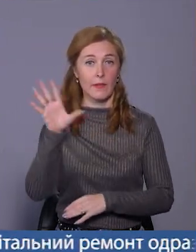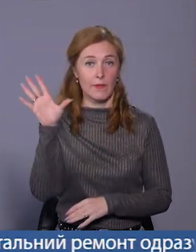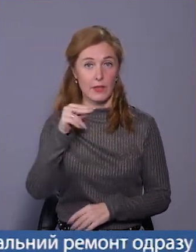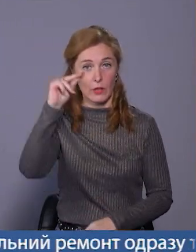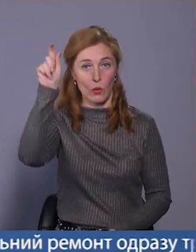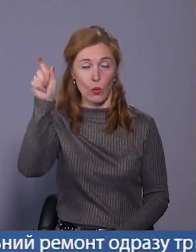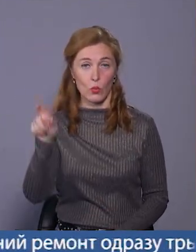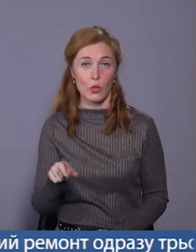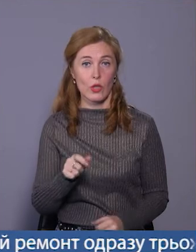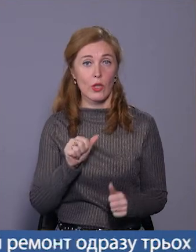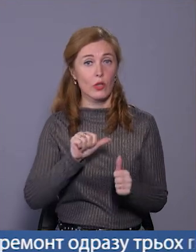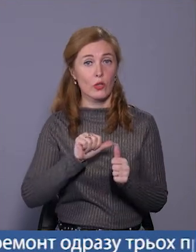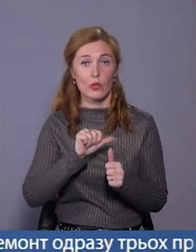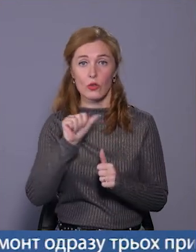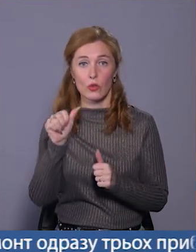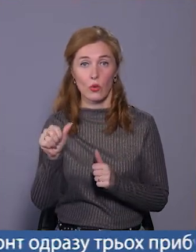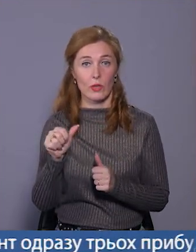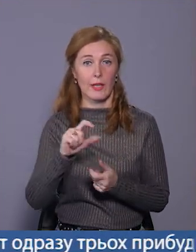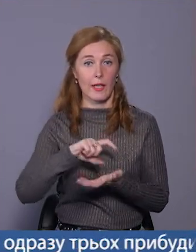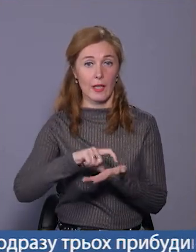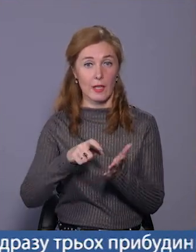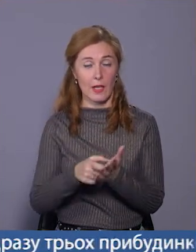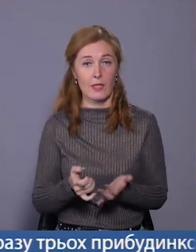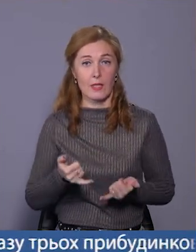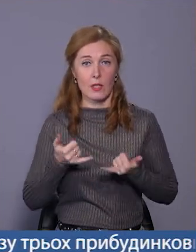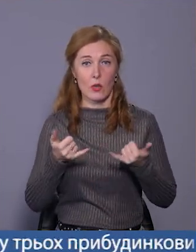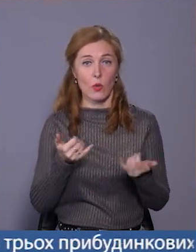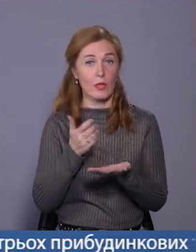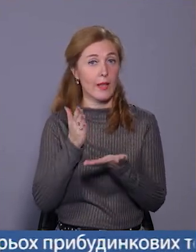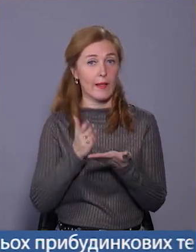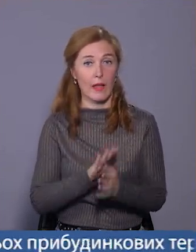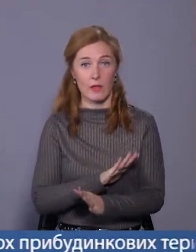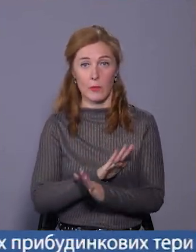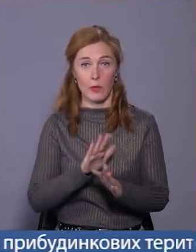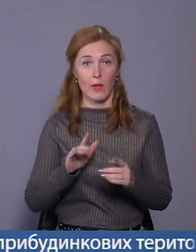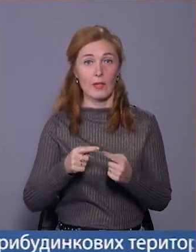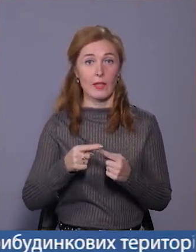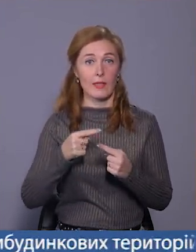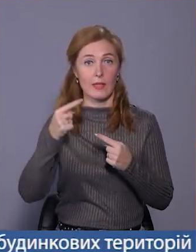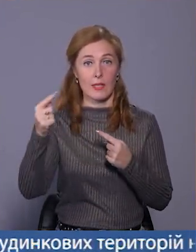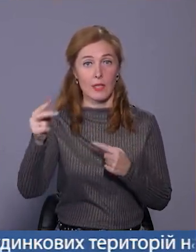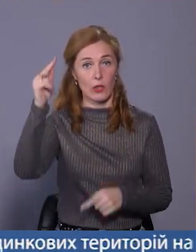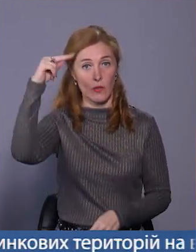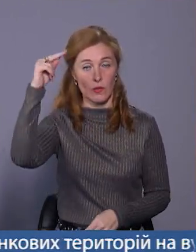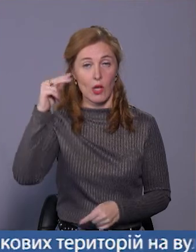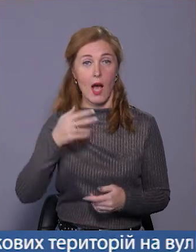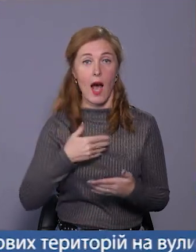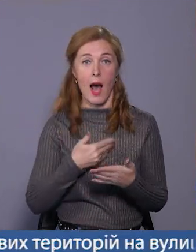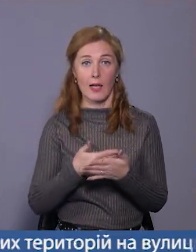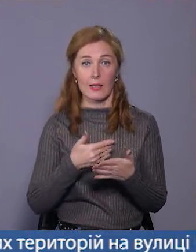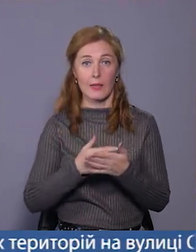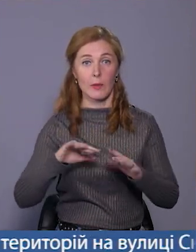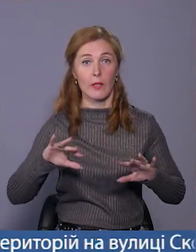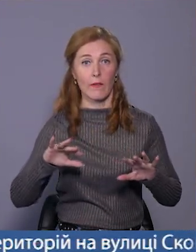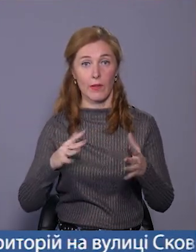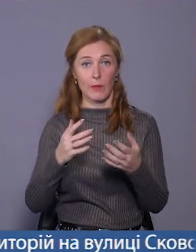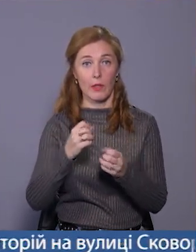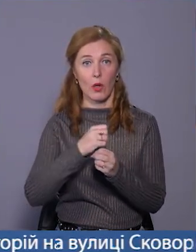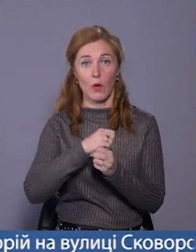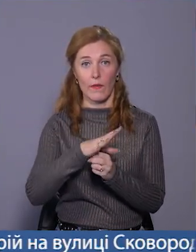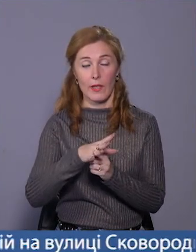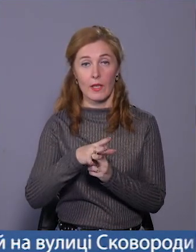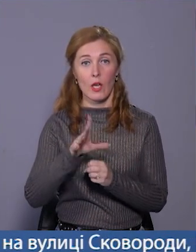класів. Жоден клас станом на сьогодні не перебуває на дистанційному навчанні. Активних випадків COVID-19 серед